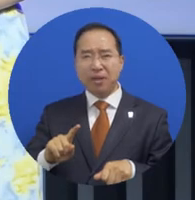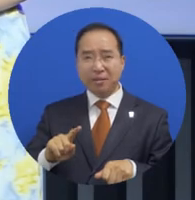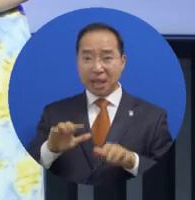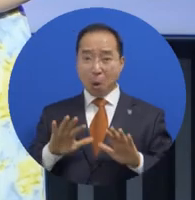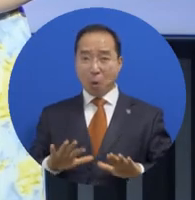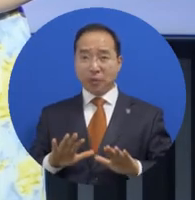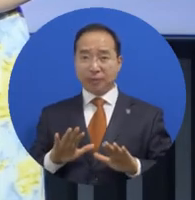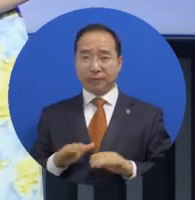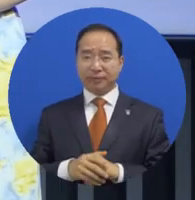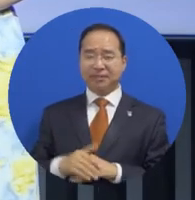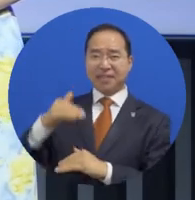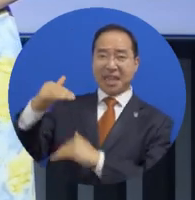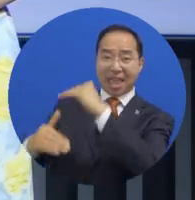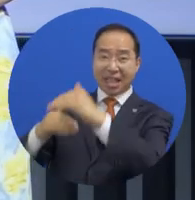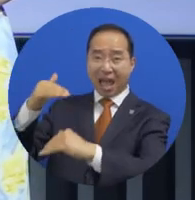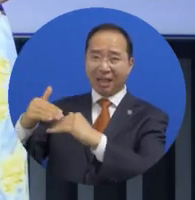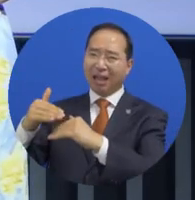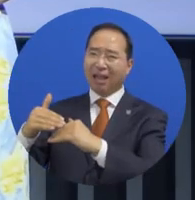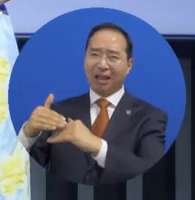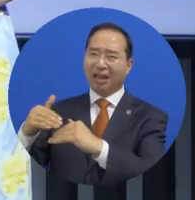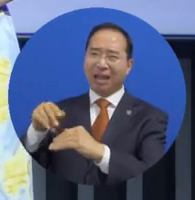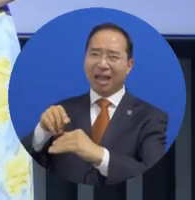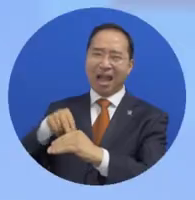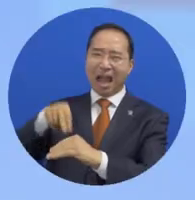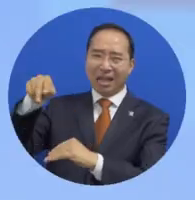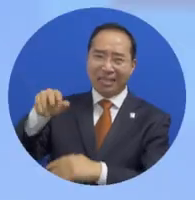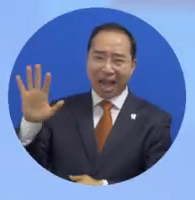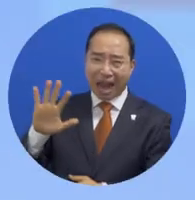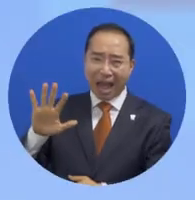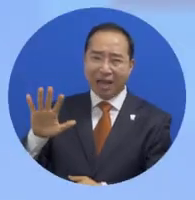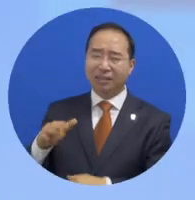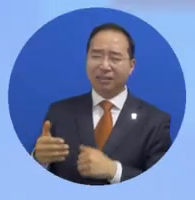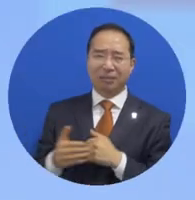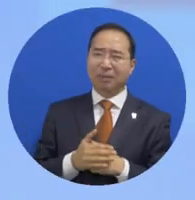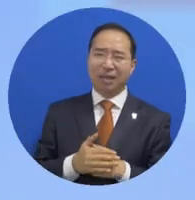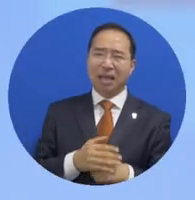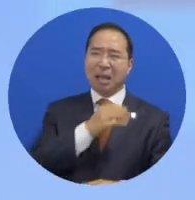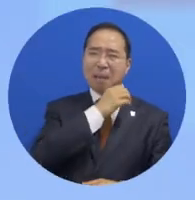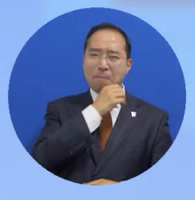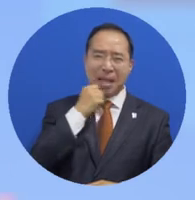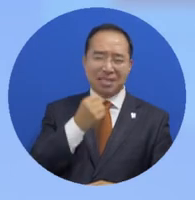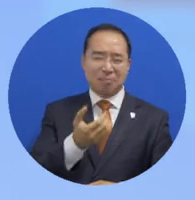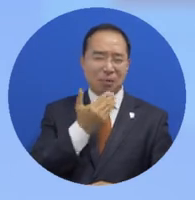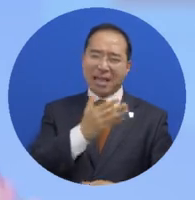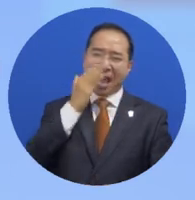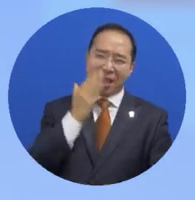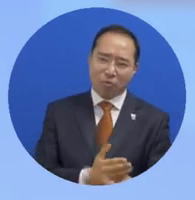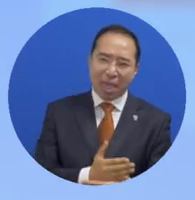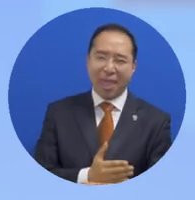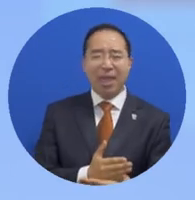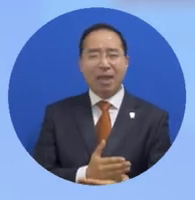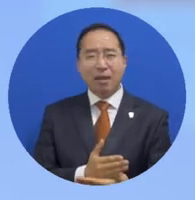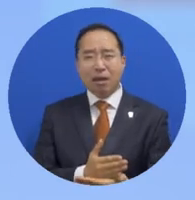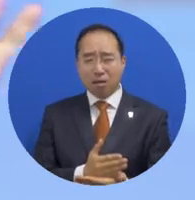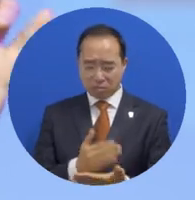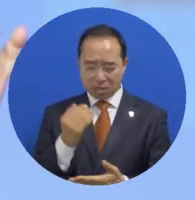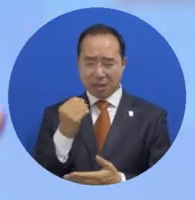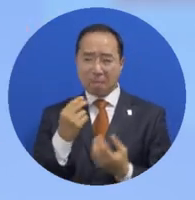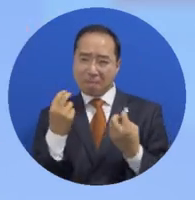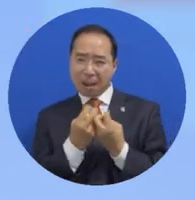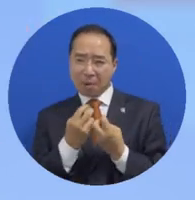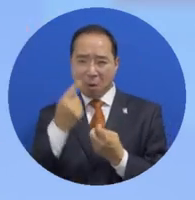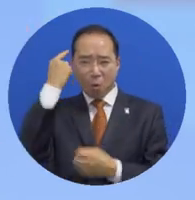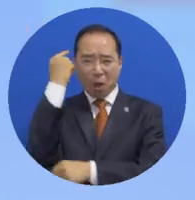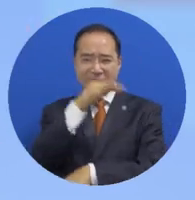뭔가 나는 오늘 계단을 안 올라갔으니 뭔가 맛있는 간식을 먹지 못해 라는 식으로 어떤